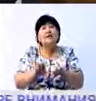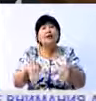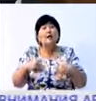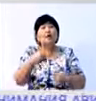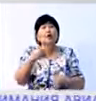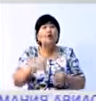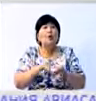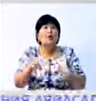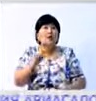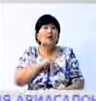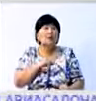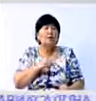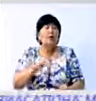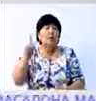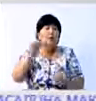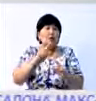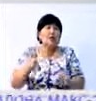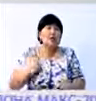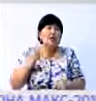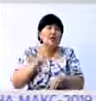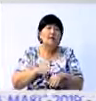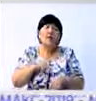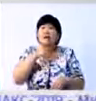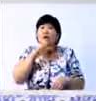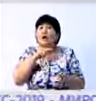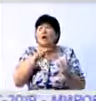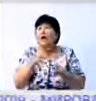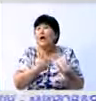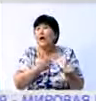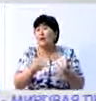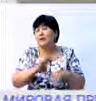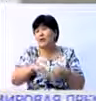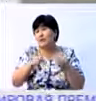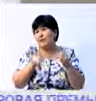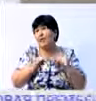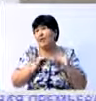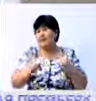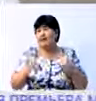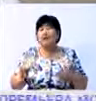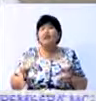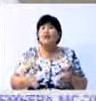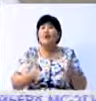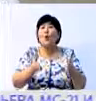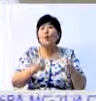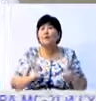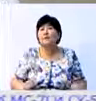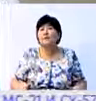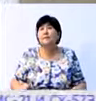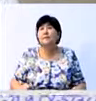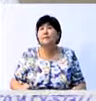об усилении работы школьных инспекторов на особом контроле, обеспечении безопасности детей на дорогах.